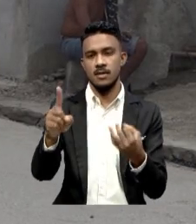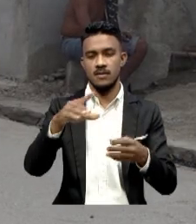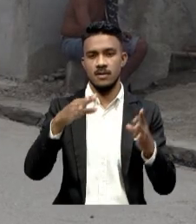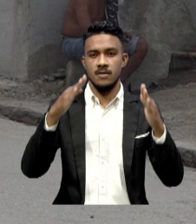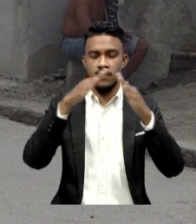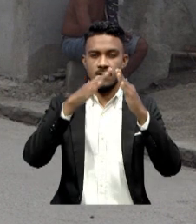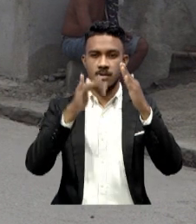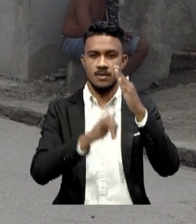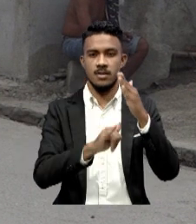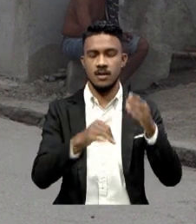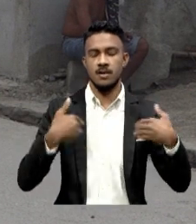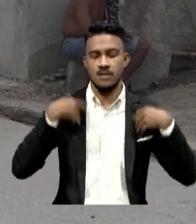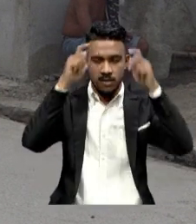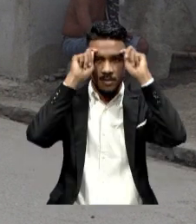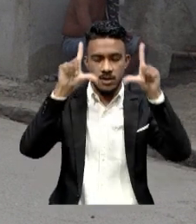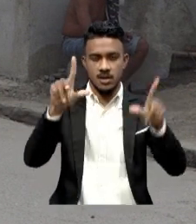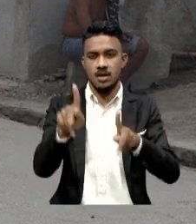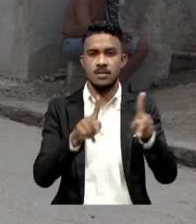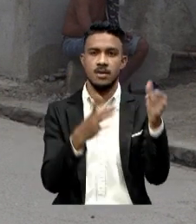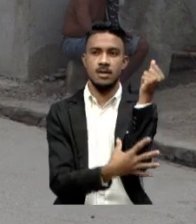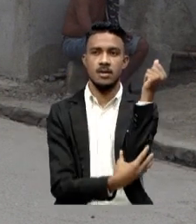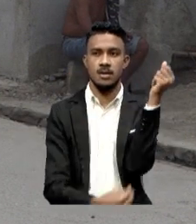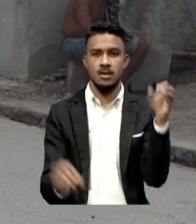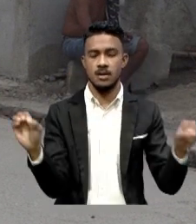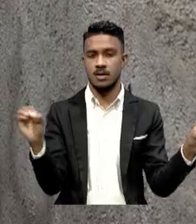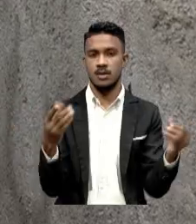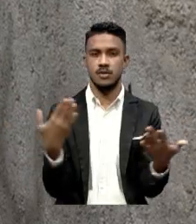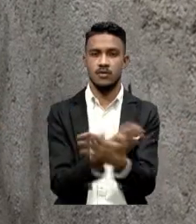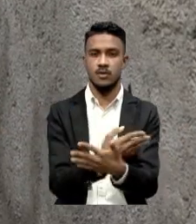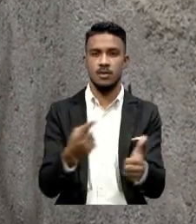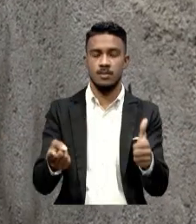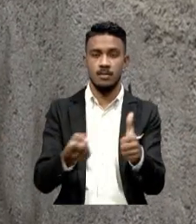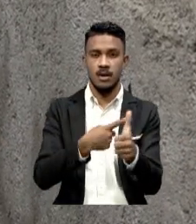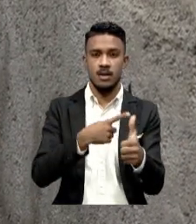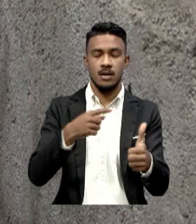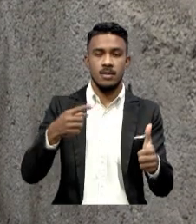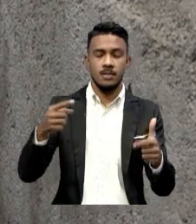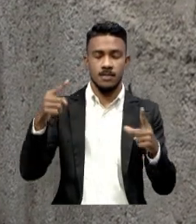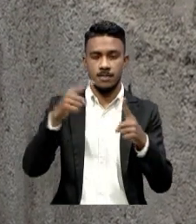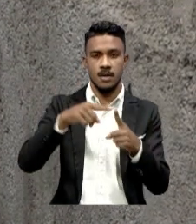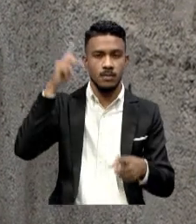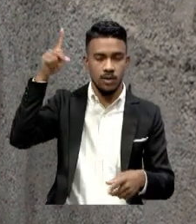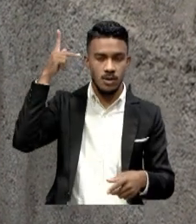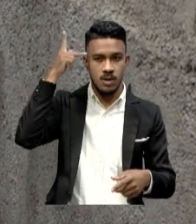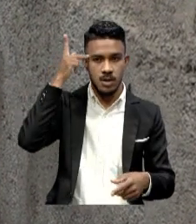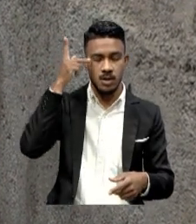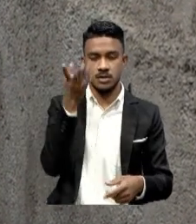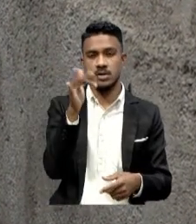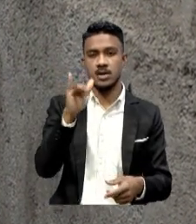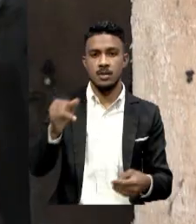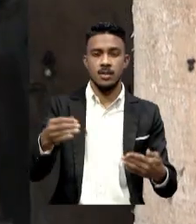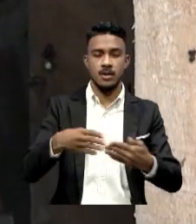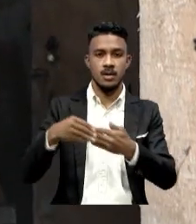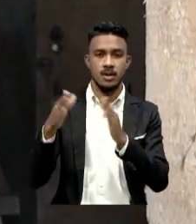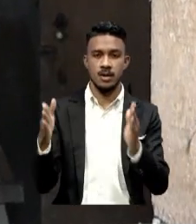emanebe Moris la ya forza nokbit la os buat fong ba politiku na insira nebe ukun raidane. Dala barak